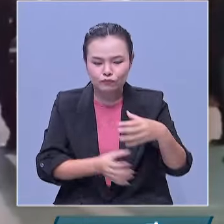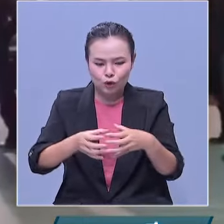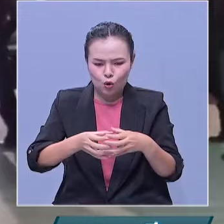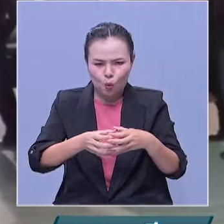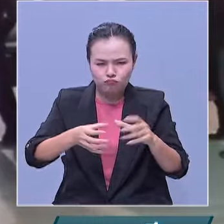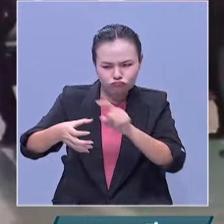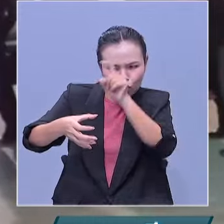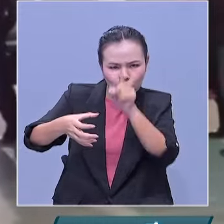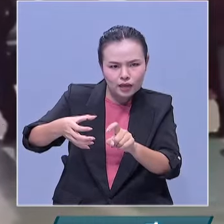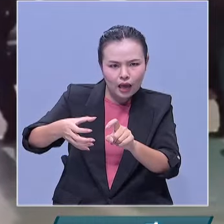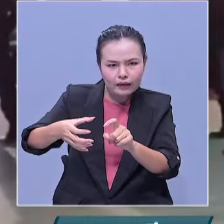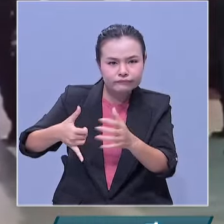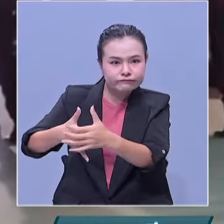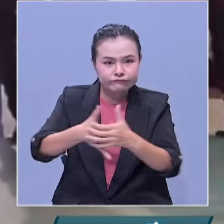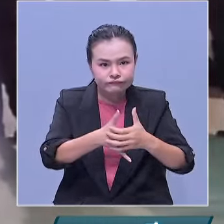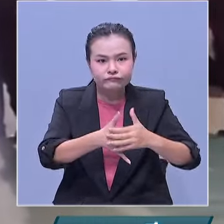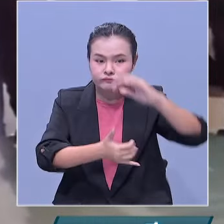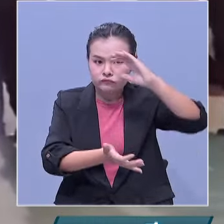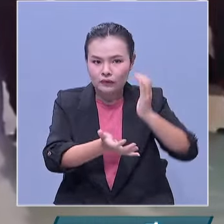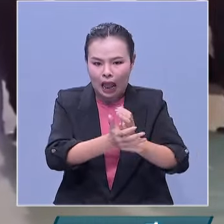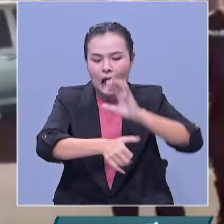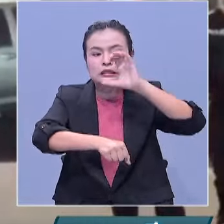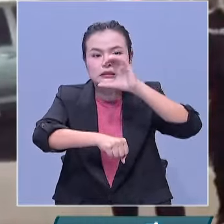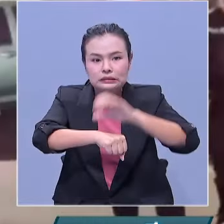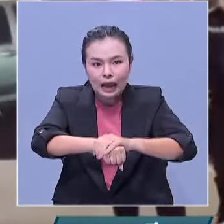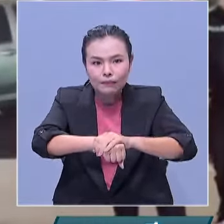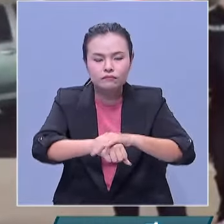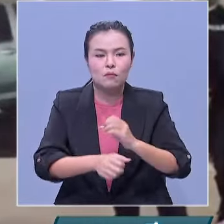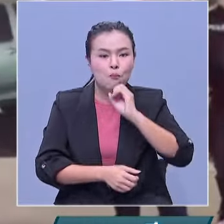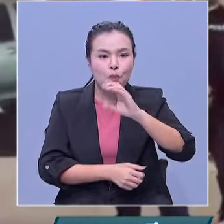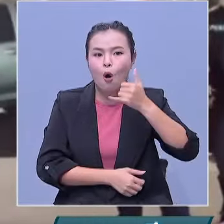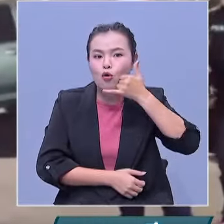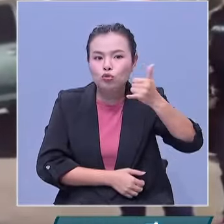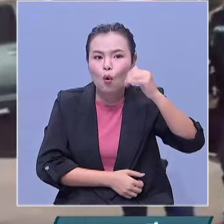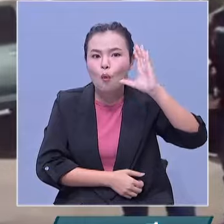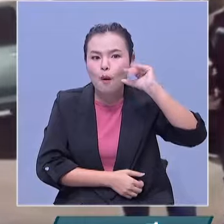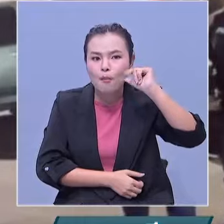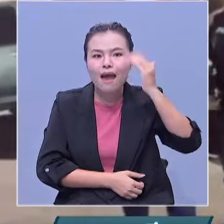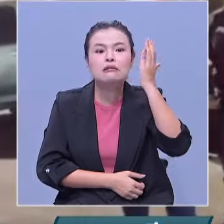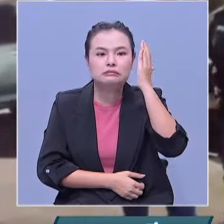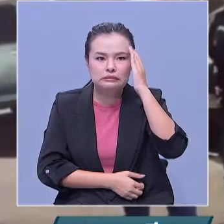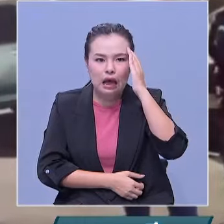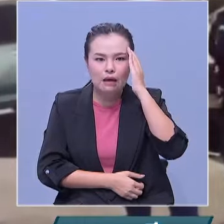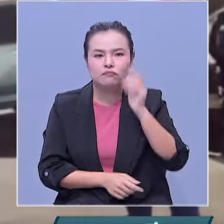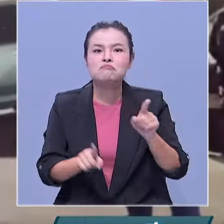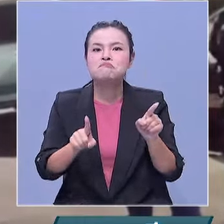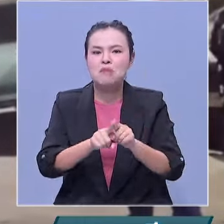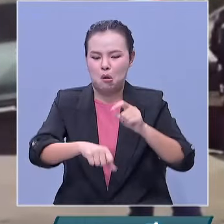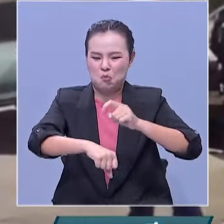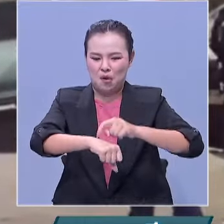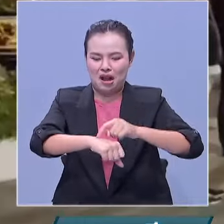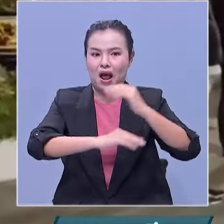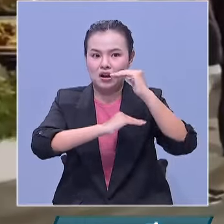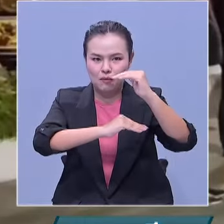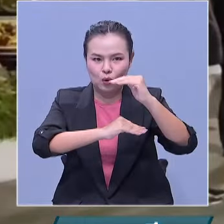สงสัยจะต้องนำตัวส่งโรงพักในท้องที่ทันทีและแจ้งผู้ปกครองให้รับทราบลักษณะคล้ายเคอร์ฟิวแล้วคุณจอยตอนนี้ใช่